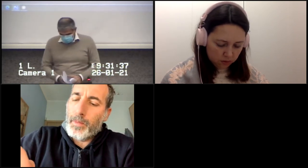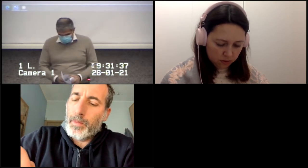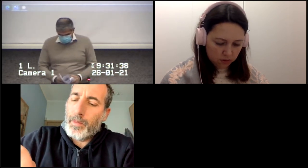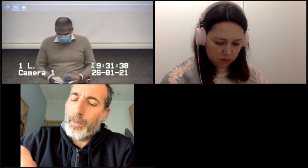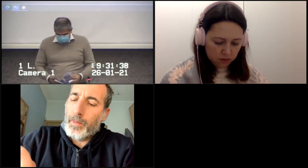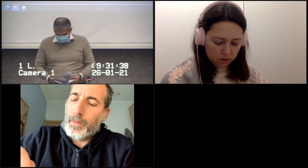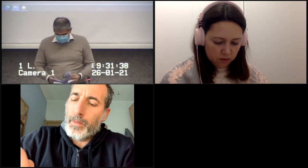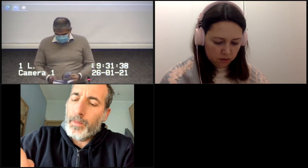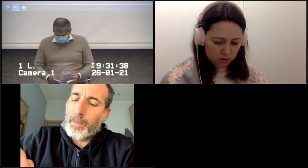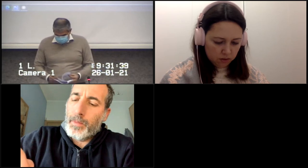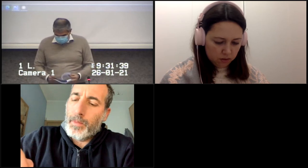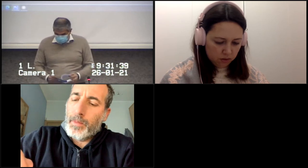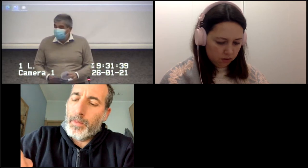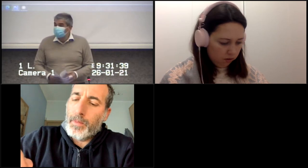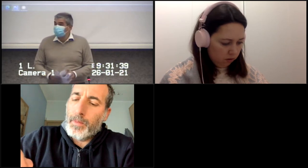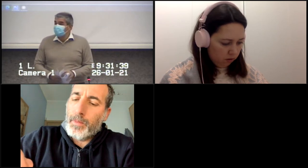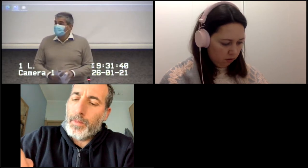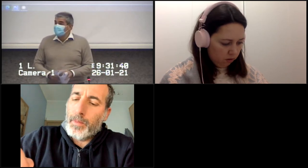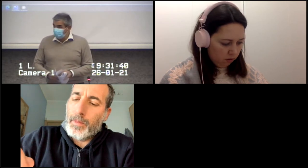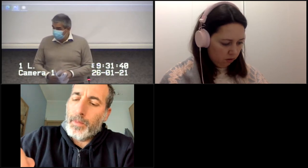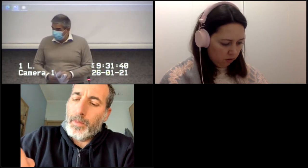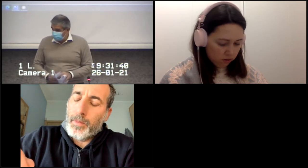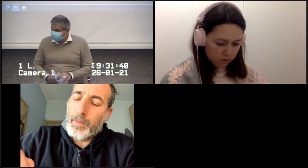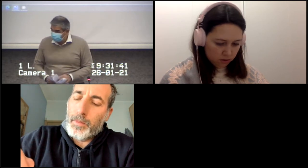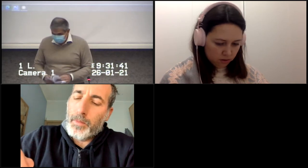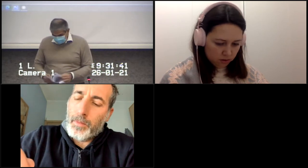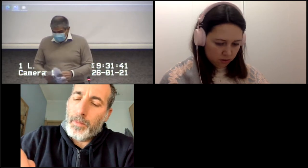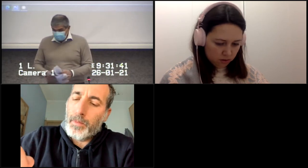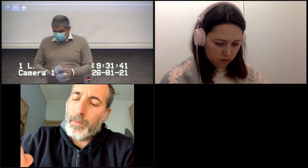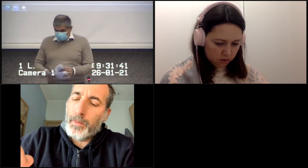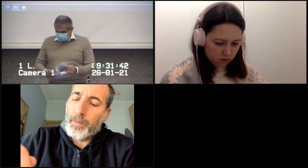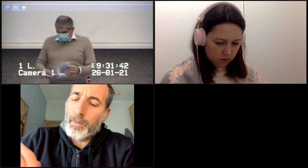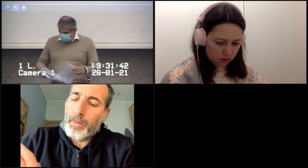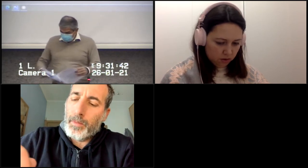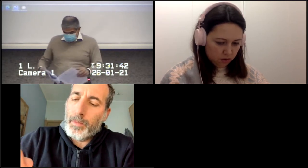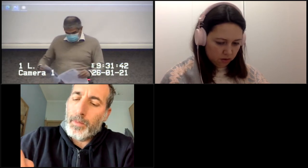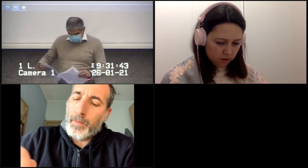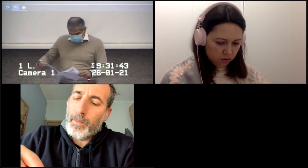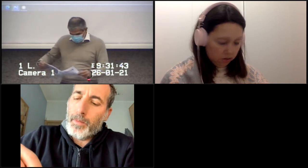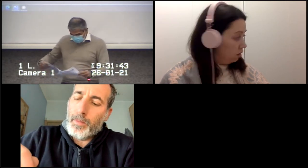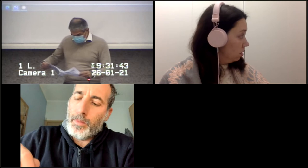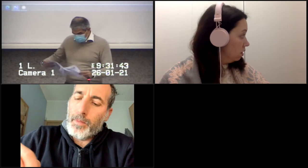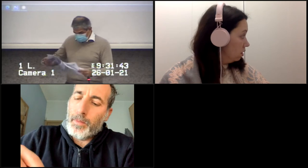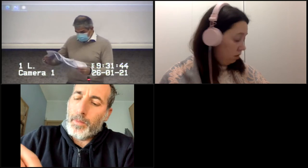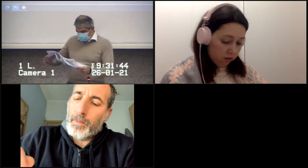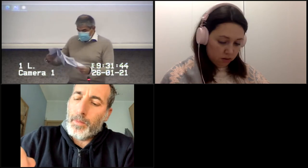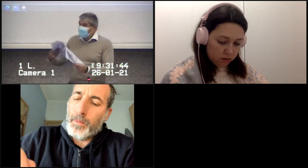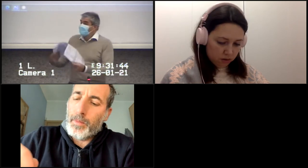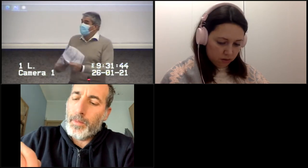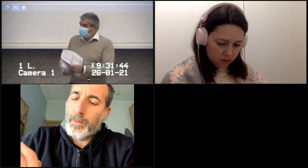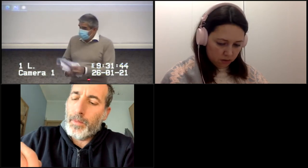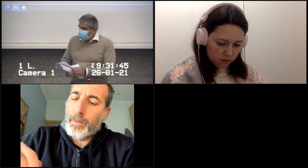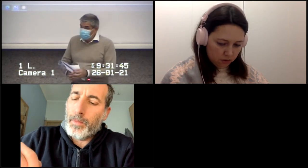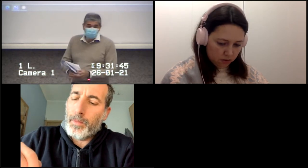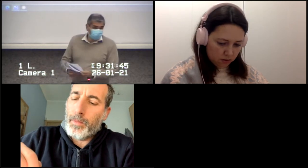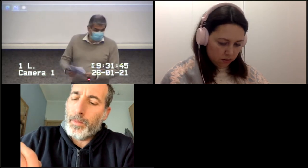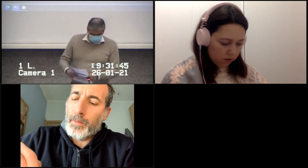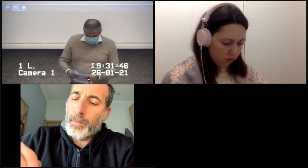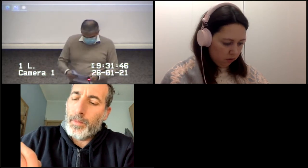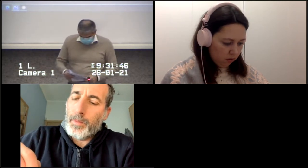essere comunque necessariamente applicate, ed è quello che noi andiamo a proporre